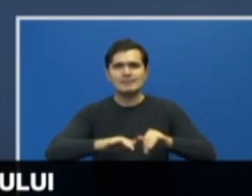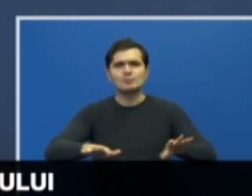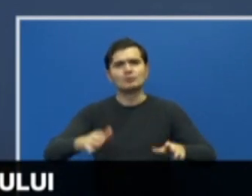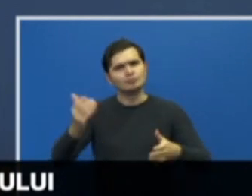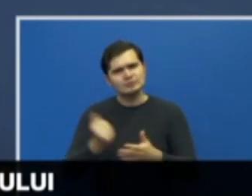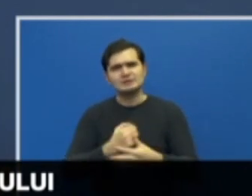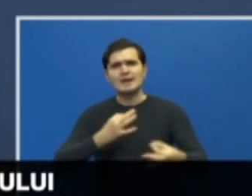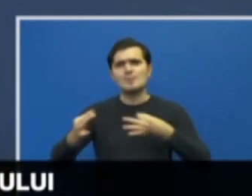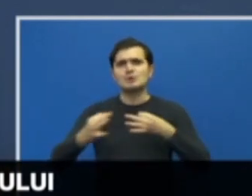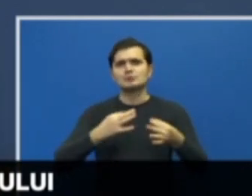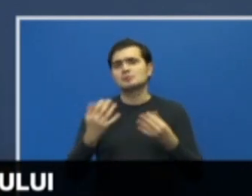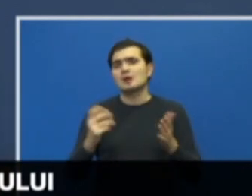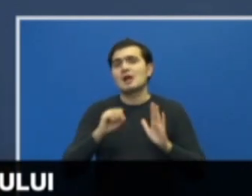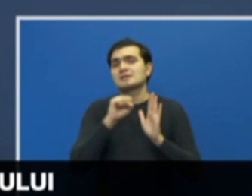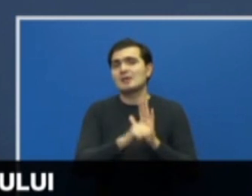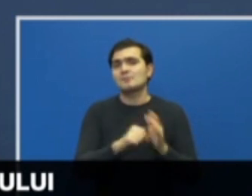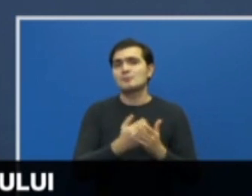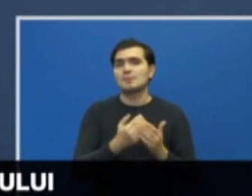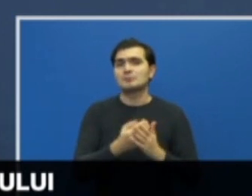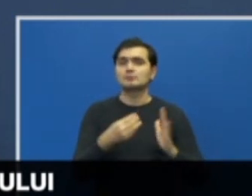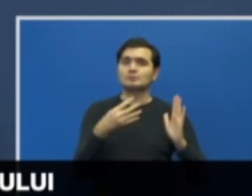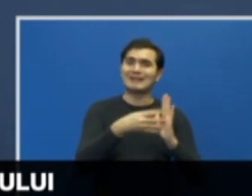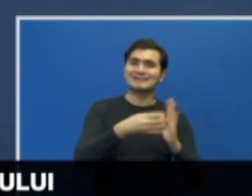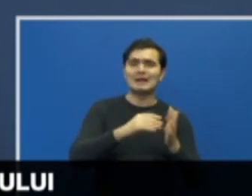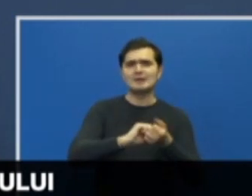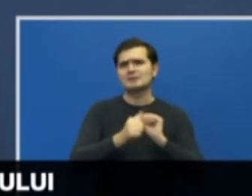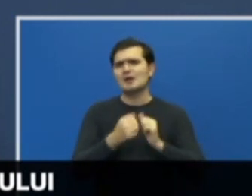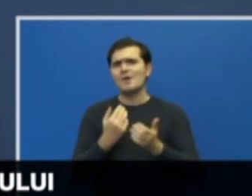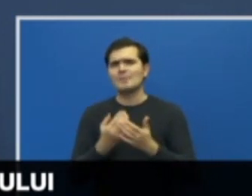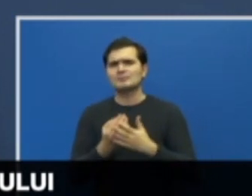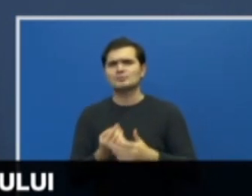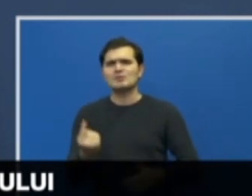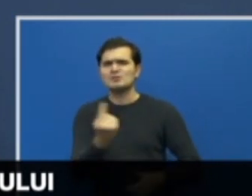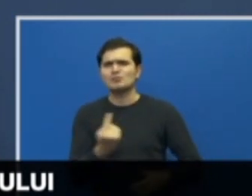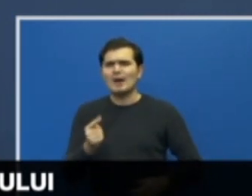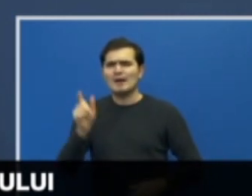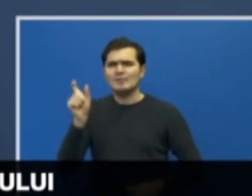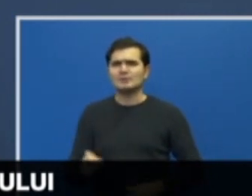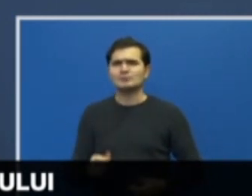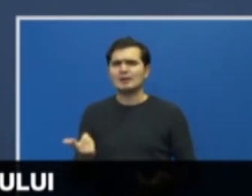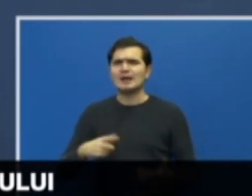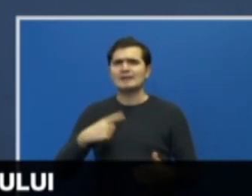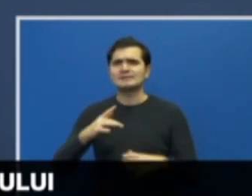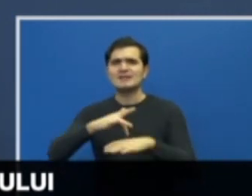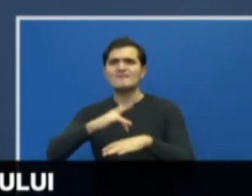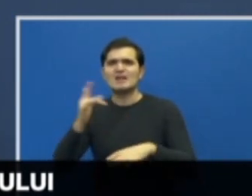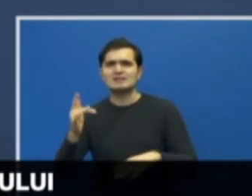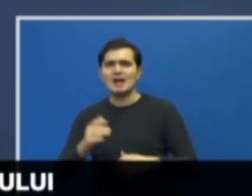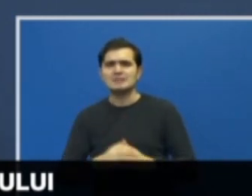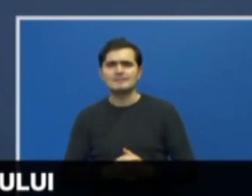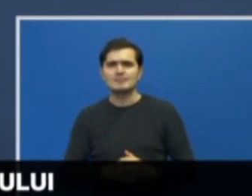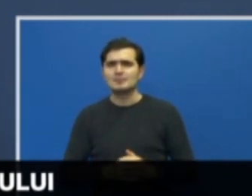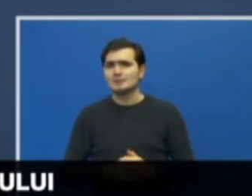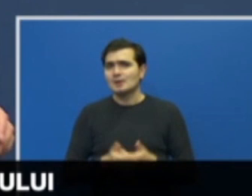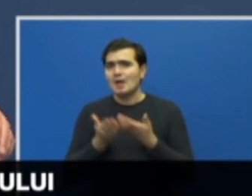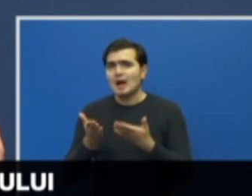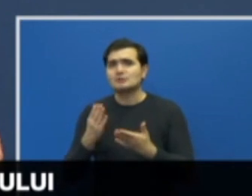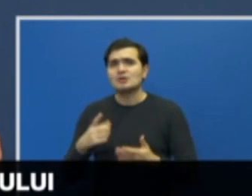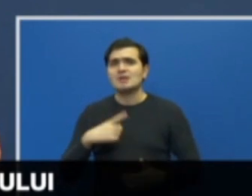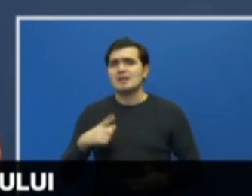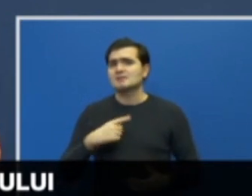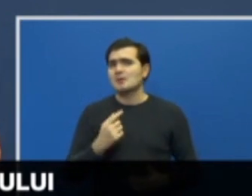de testare sau de izolare după caz a persoanelor infectate. Nu este altceva decât o